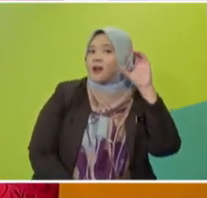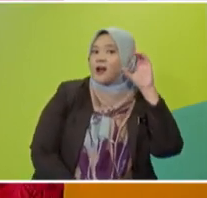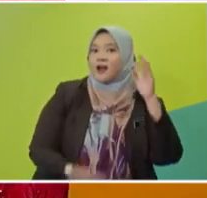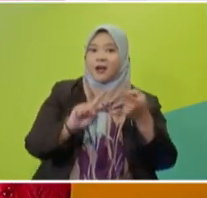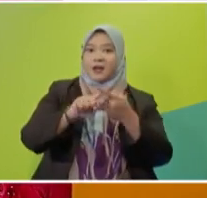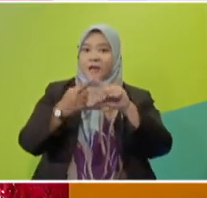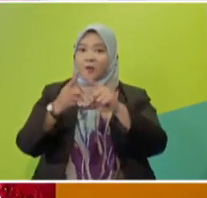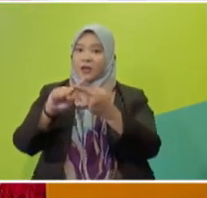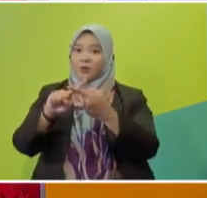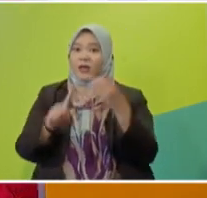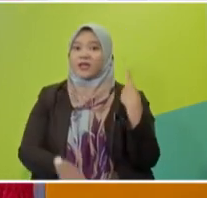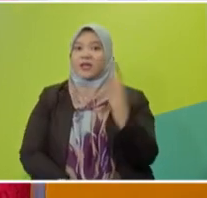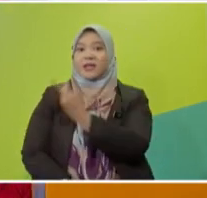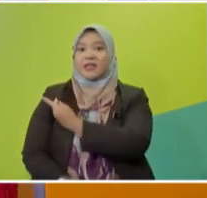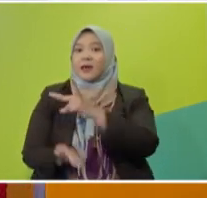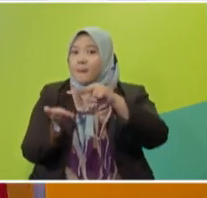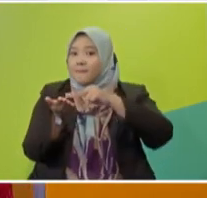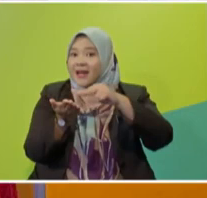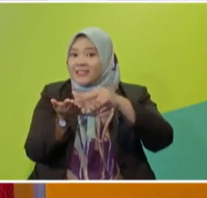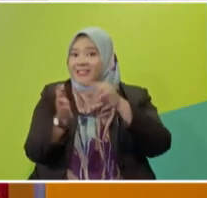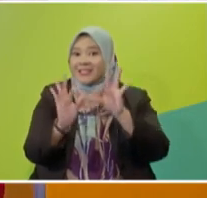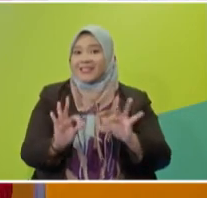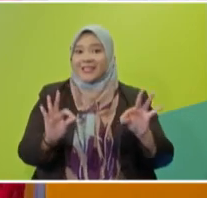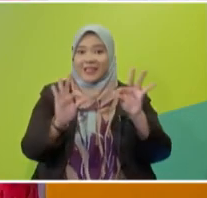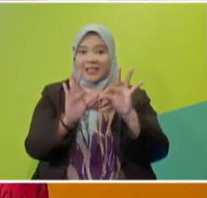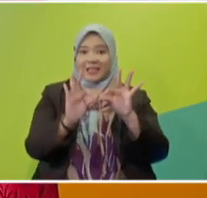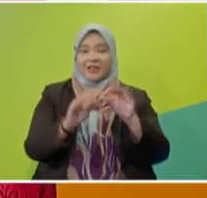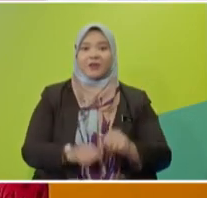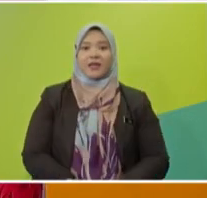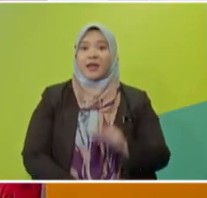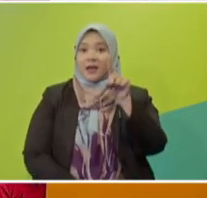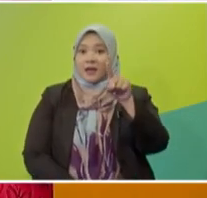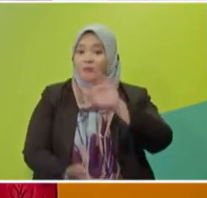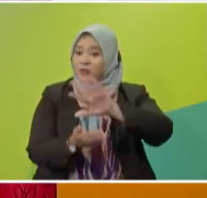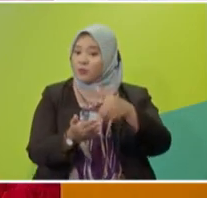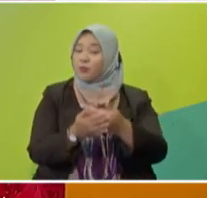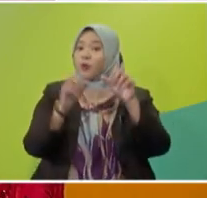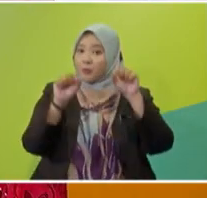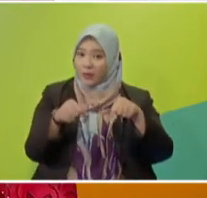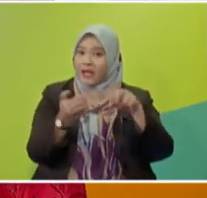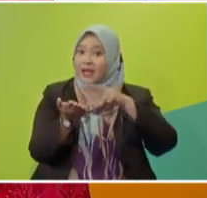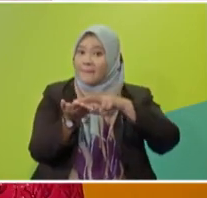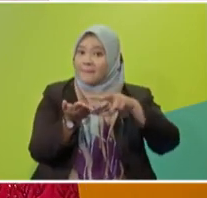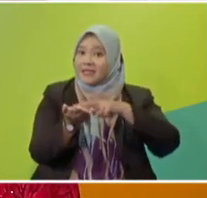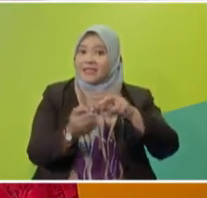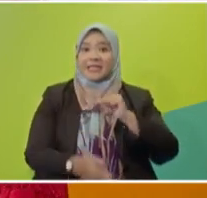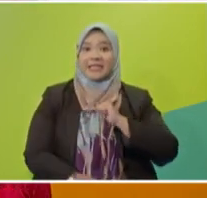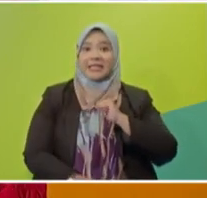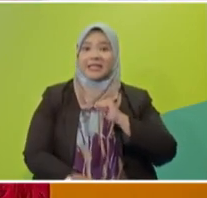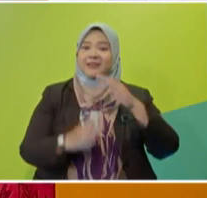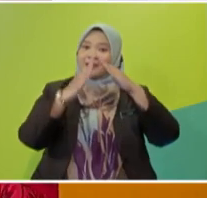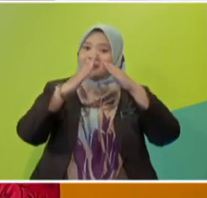Baik. Siap, murid-murid ingat ya. Baca dengan sebutan yang betul ya. Dan intonasi